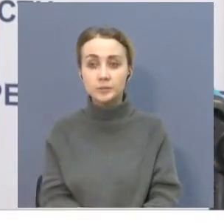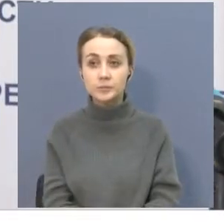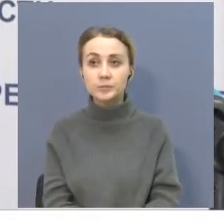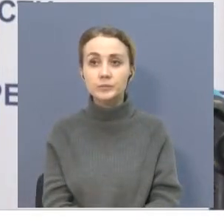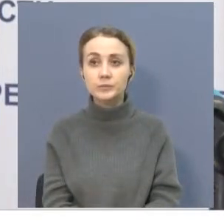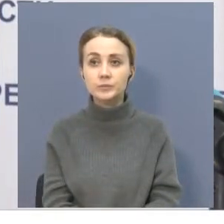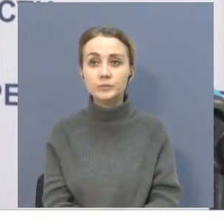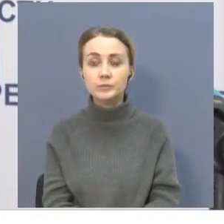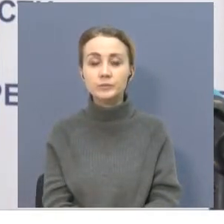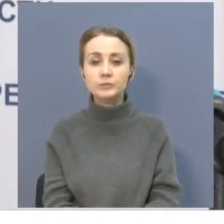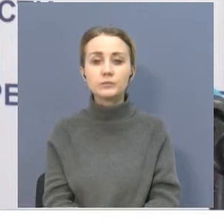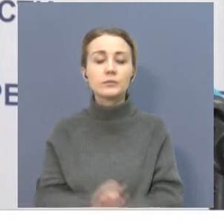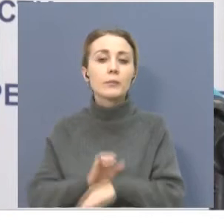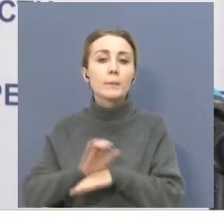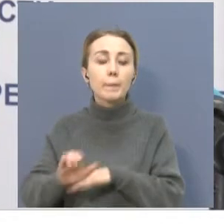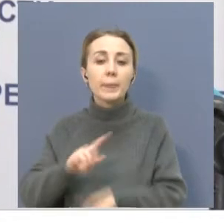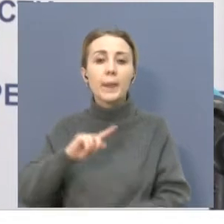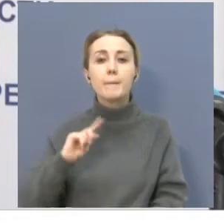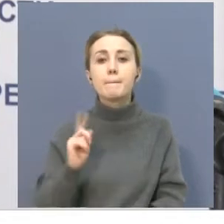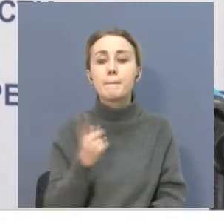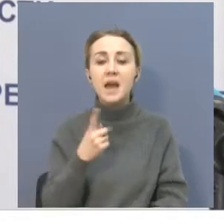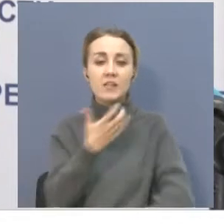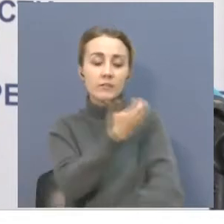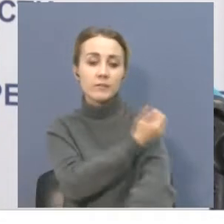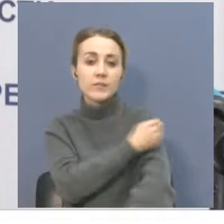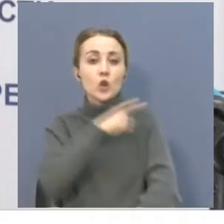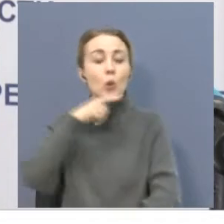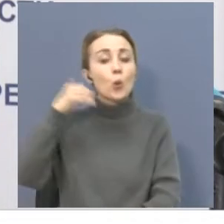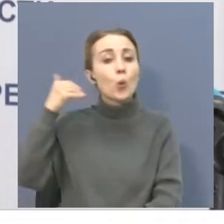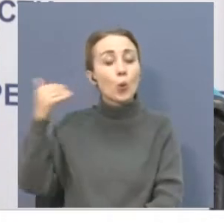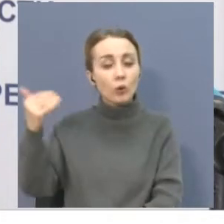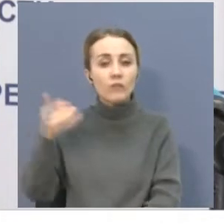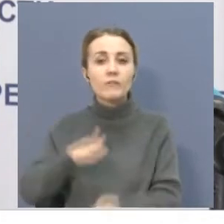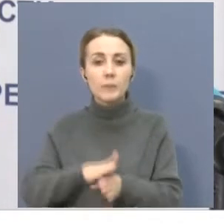38-45 адам жазылып шығып жатыр ауруханадан.